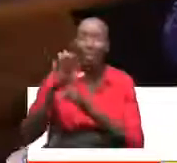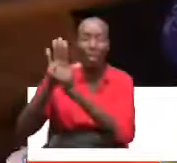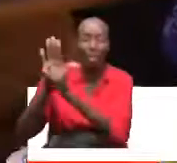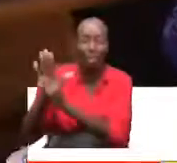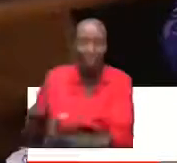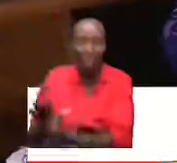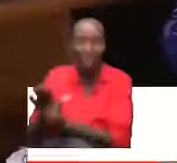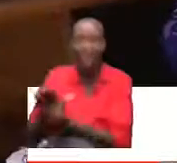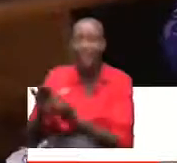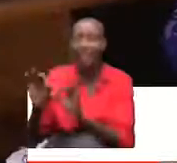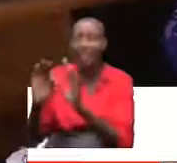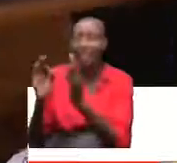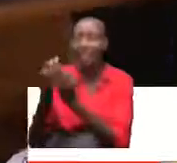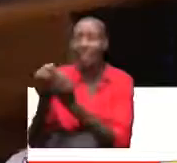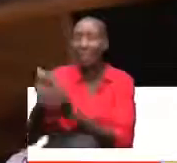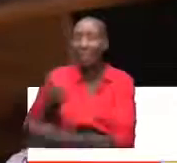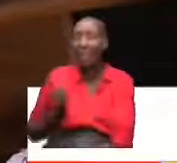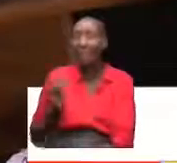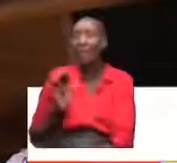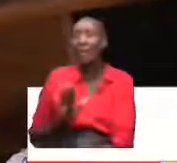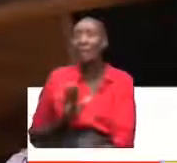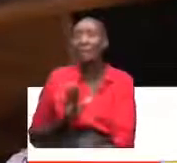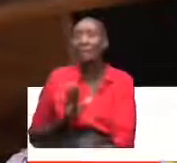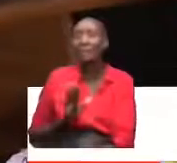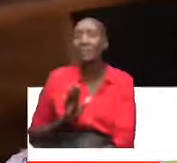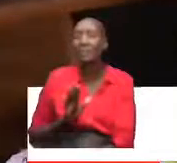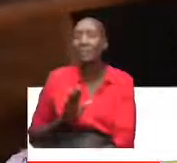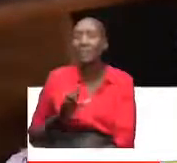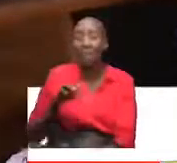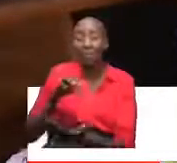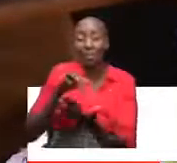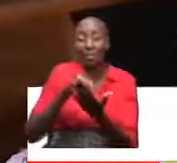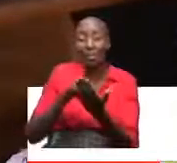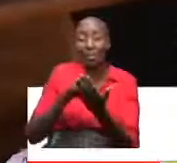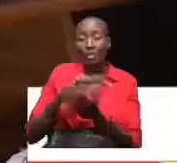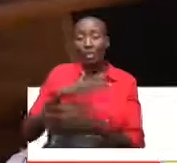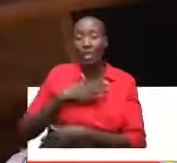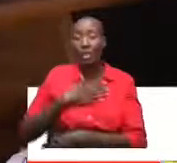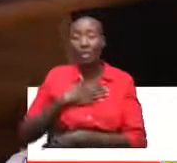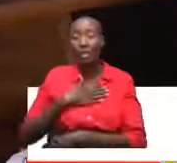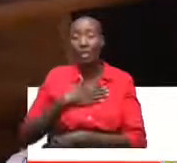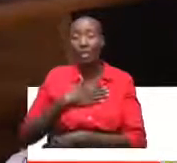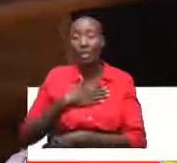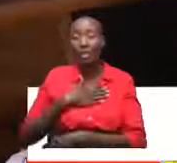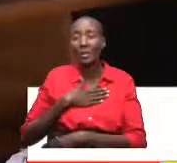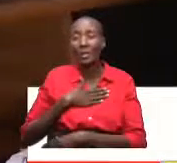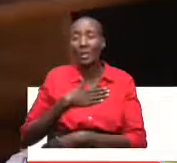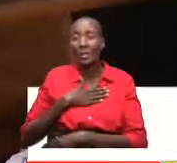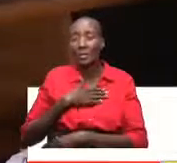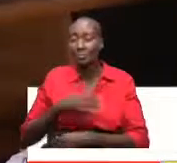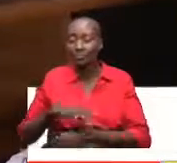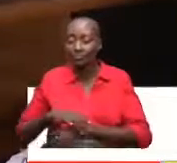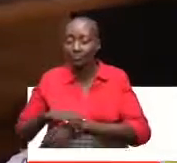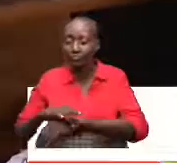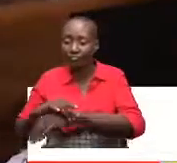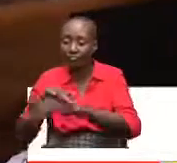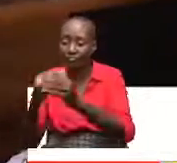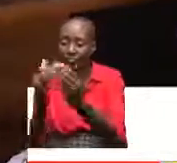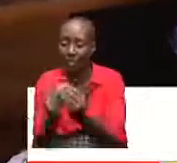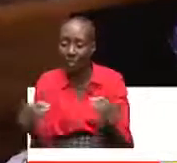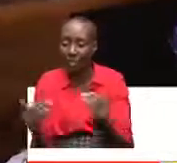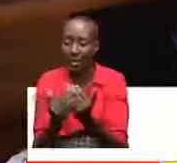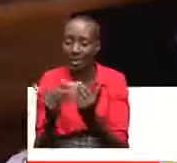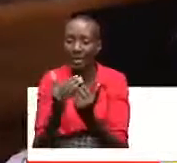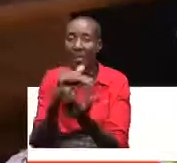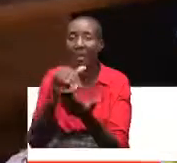na jamii yake ya karibu. Kwa ajili ya hali yangu, ilibidi nipelekwe children's home kwa sababu kukop